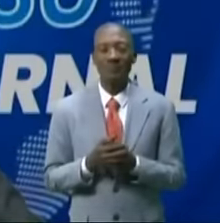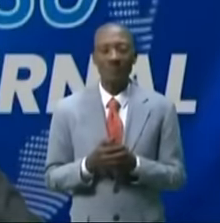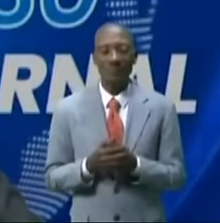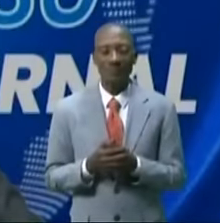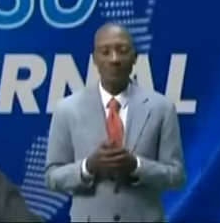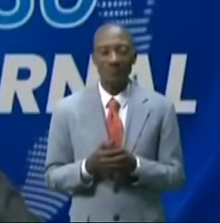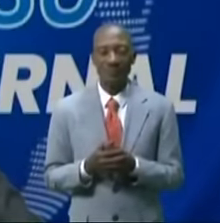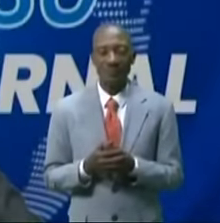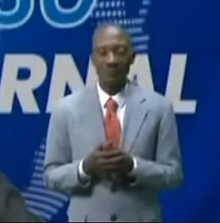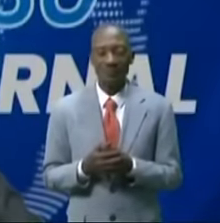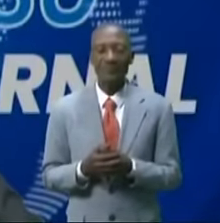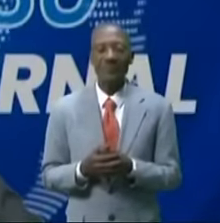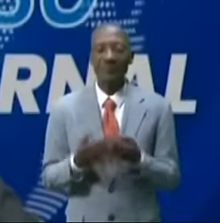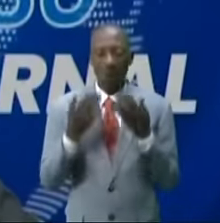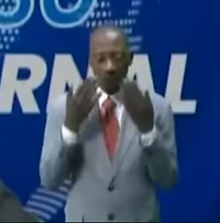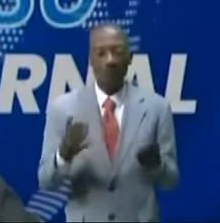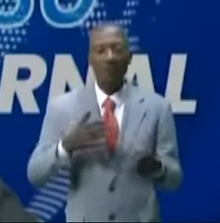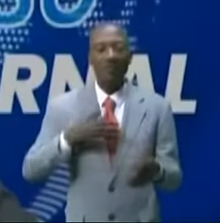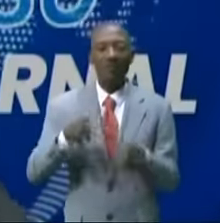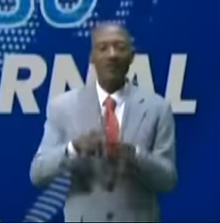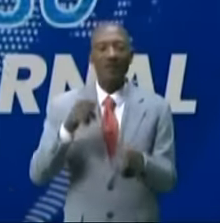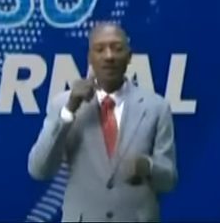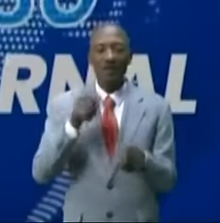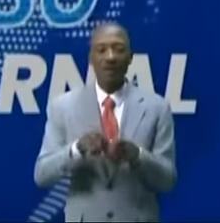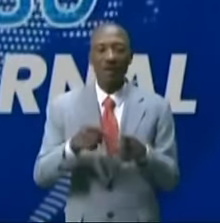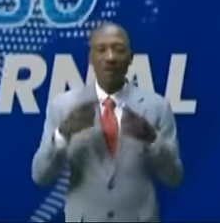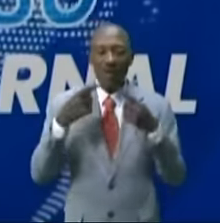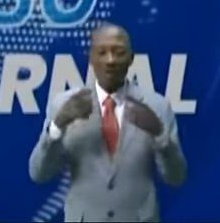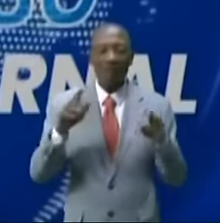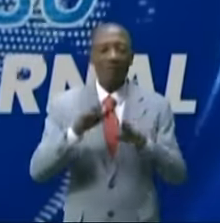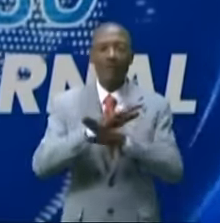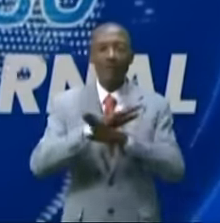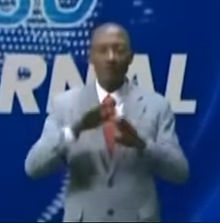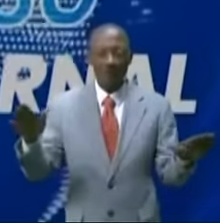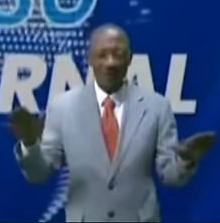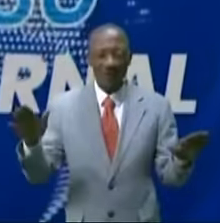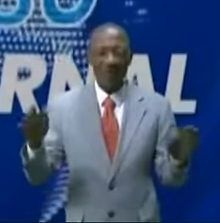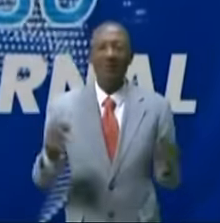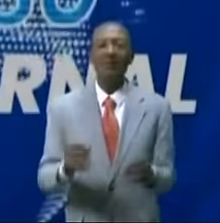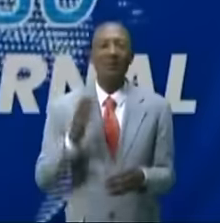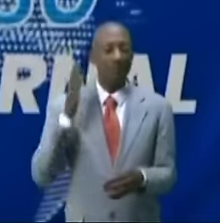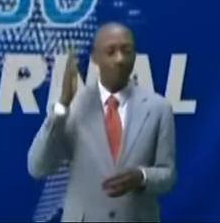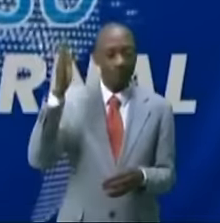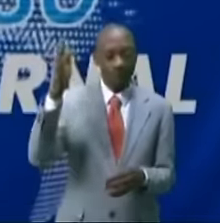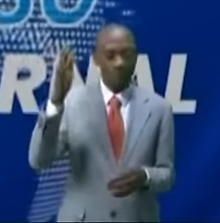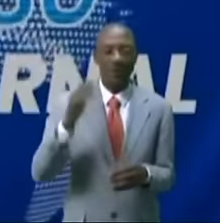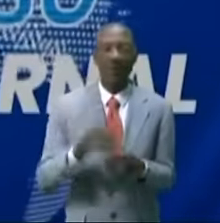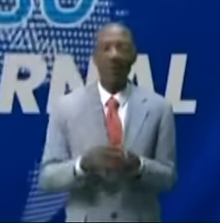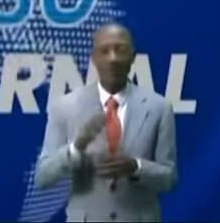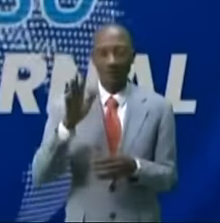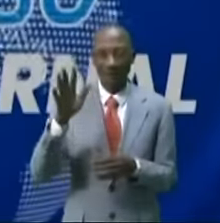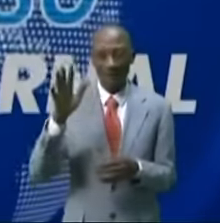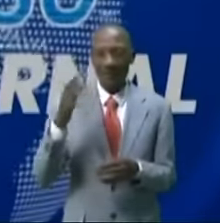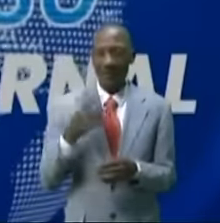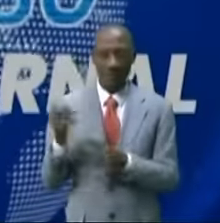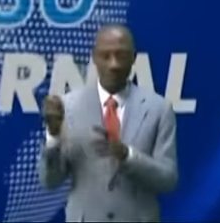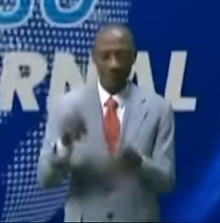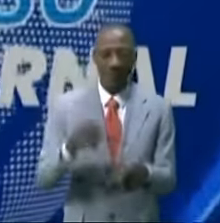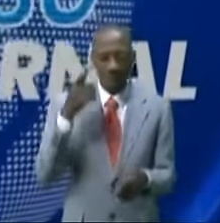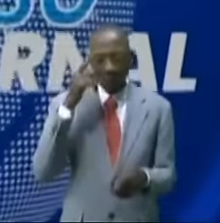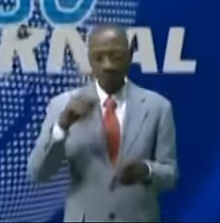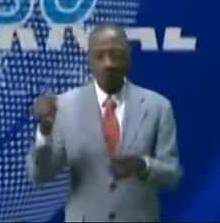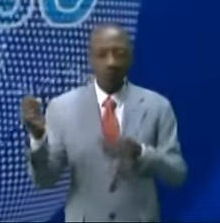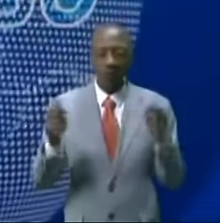C'est fini pour ce journal de la mi-journée. Mesdames et messieurs, ce journal a été coordonné par Suzy Ngoï Chibui. Il a été réalisé